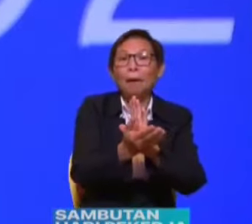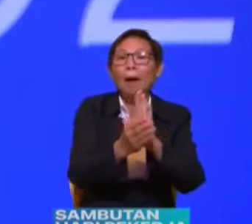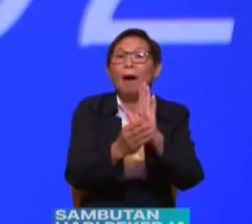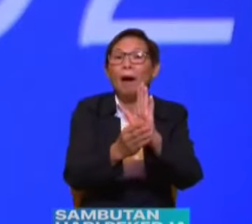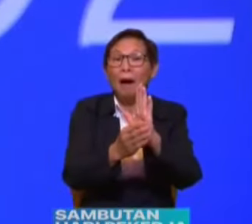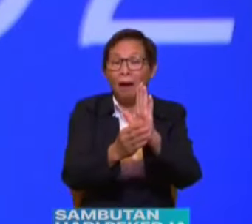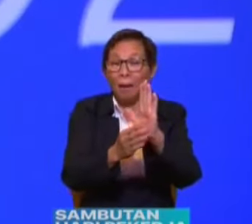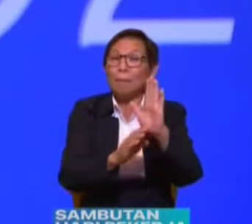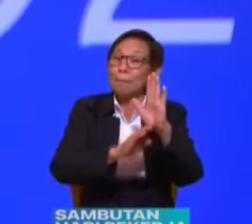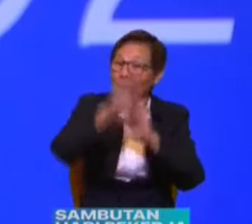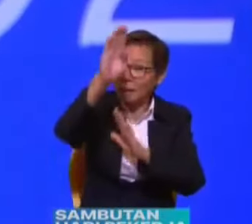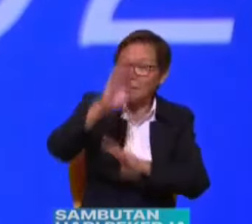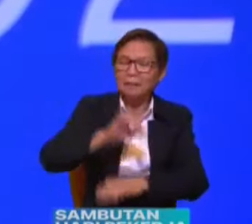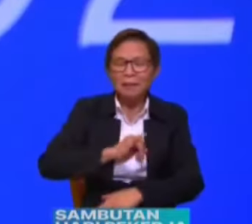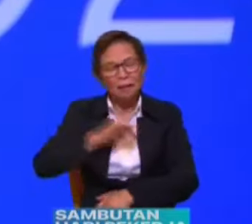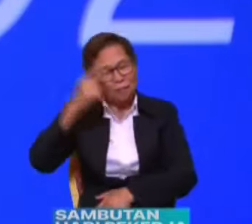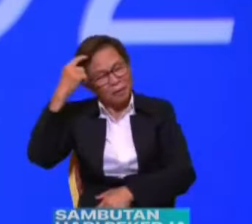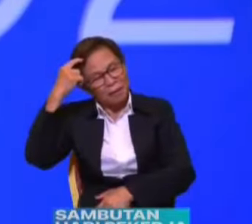daripada